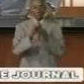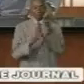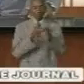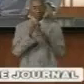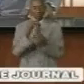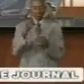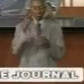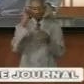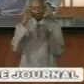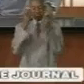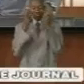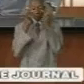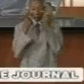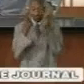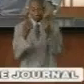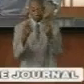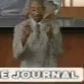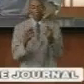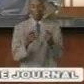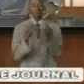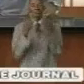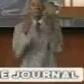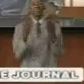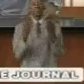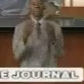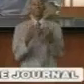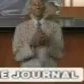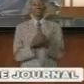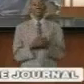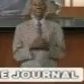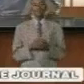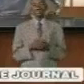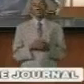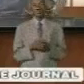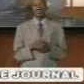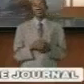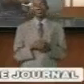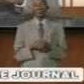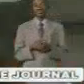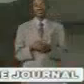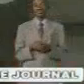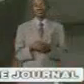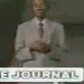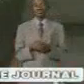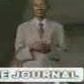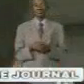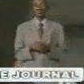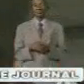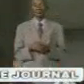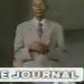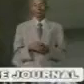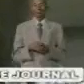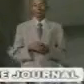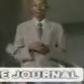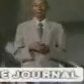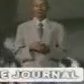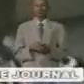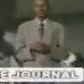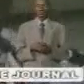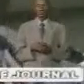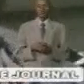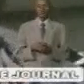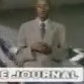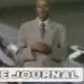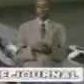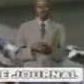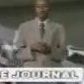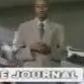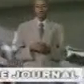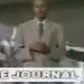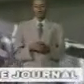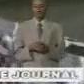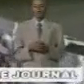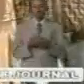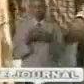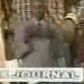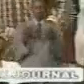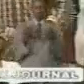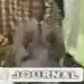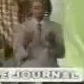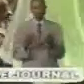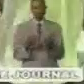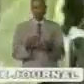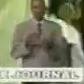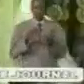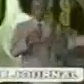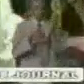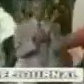l'enfant. Saint-Augustin, Saint-Gavrilin, nous en dit plus. Dans la vie de l'homme, il permet d'admirer les merveilles de la